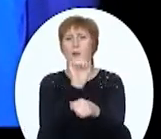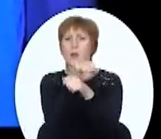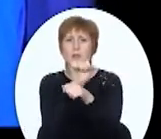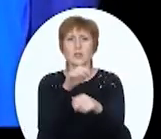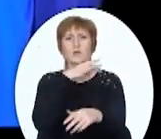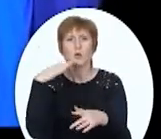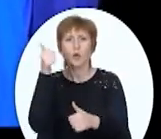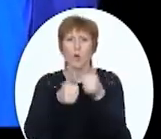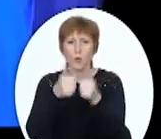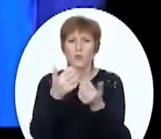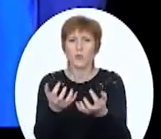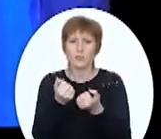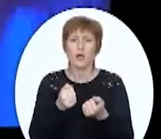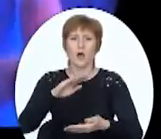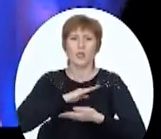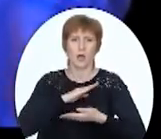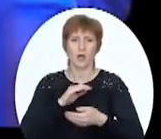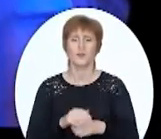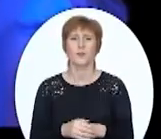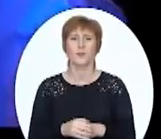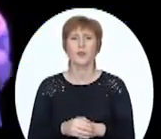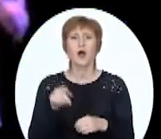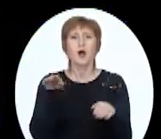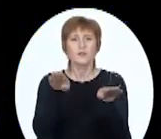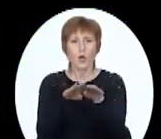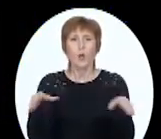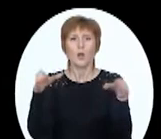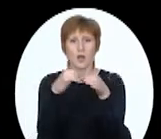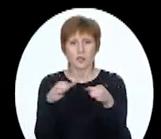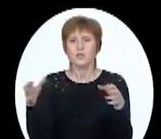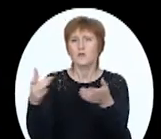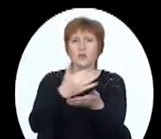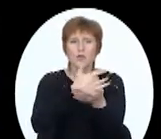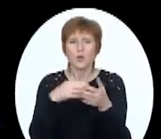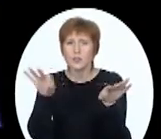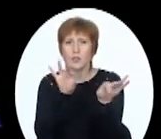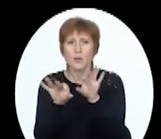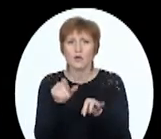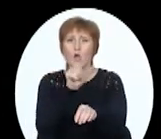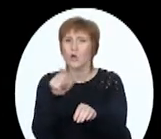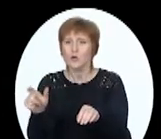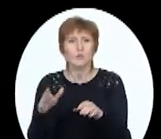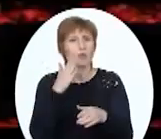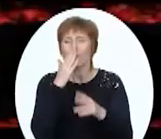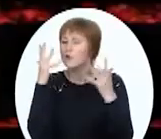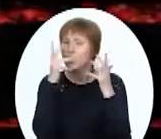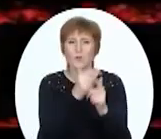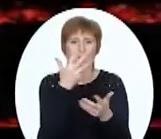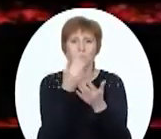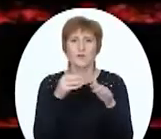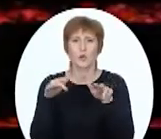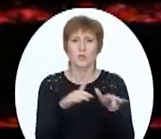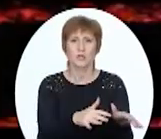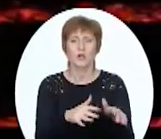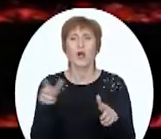и победителя конкурсов, обладателя президентских грантов. Вот в такой коллектив, собранный по крупицам, людьми беззаветно влюбленными в